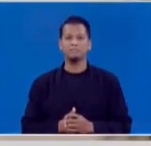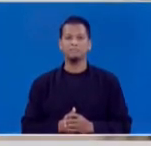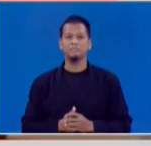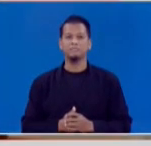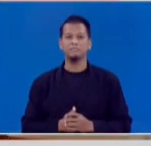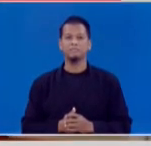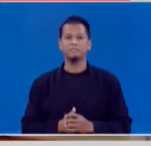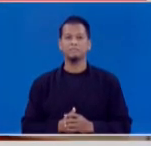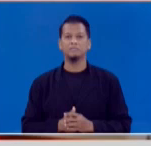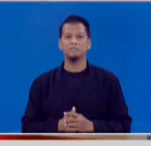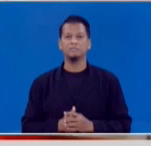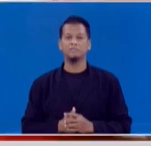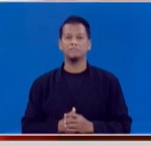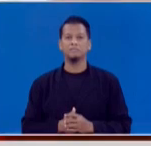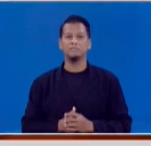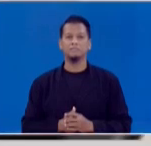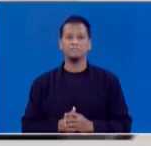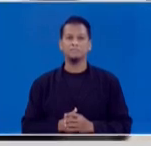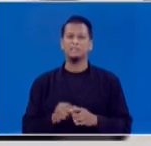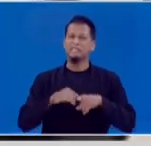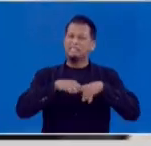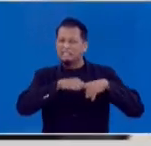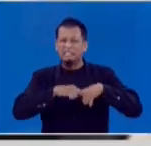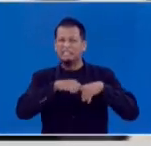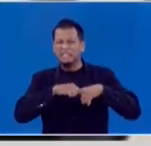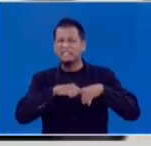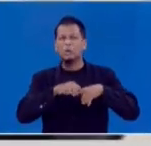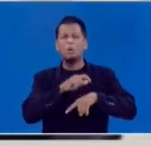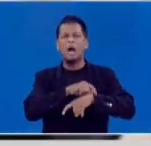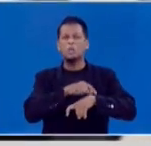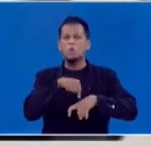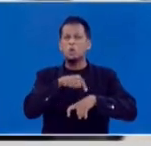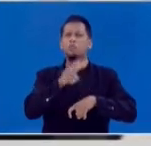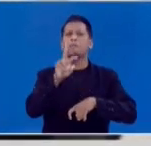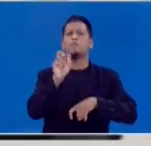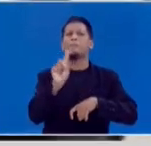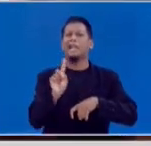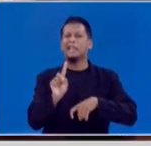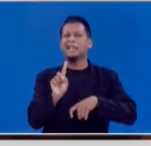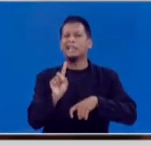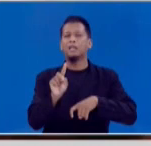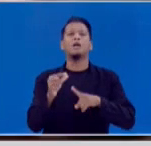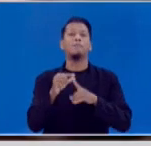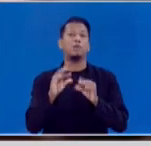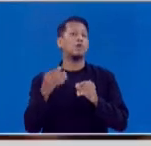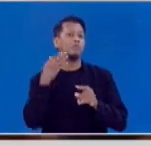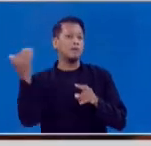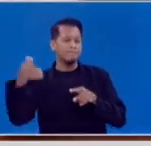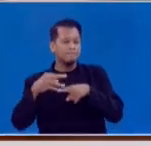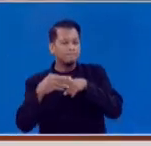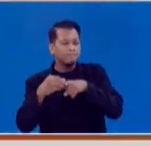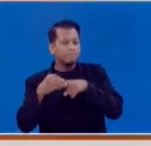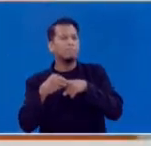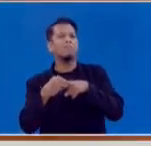2 tahunan. Memakan waktu hingga 20 menit dengan penuh kehati-hatian dan kesabaran, petugas akhirnya berhasil mengeluarkan cincin yang dimiliki